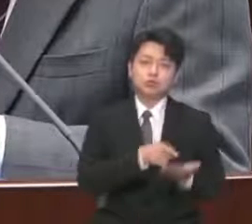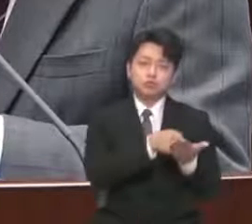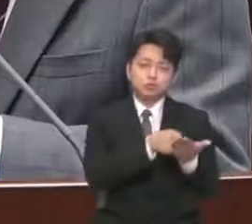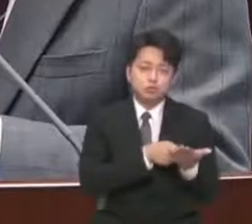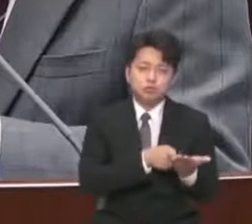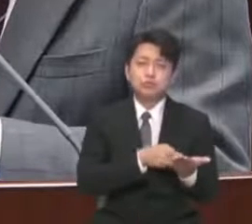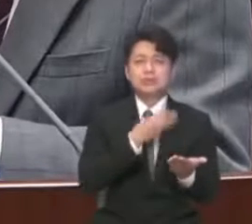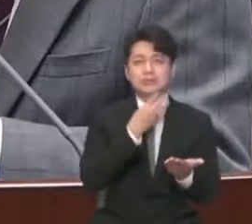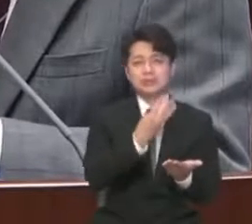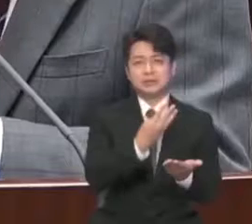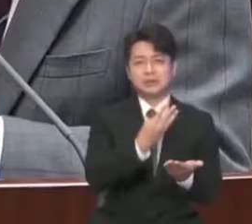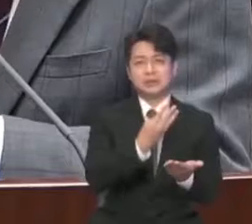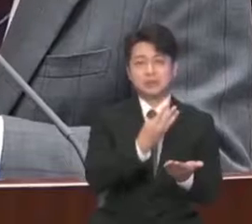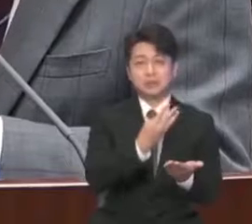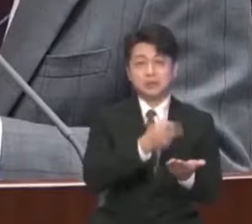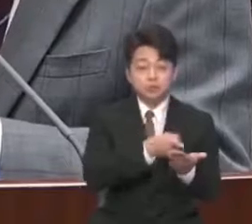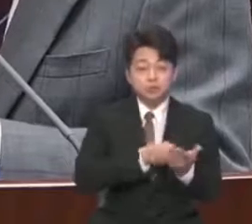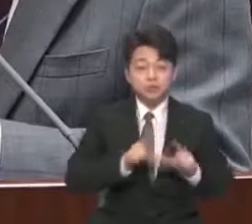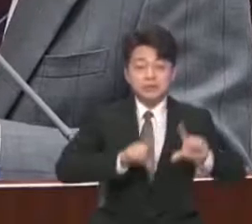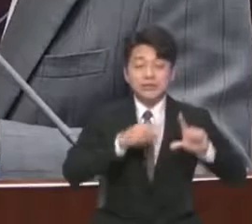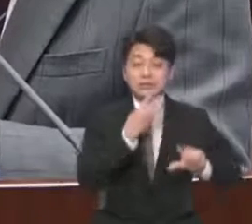자기 영가에서 차감됐습니다.